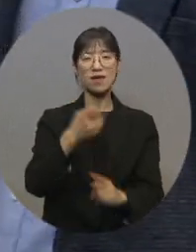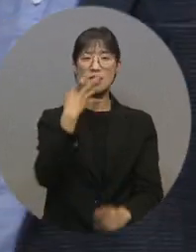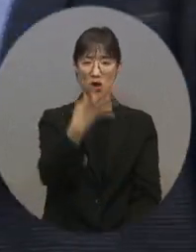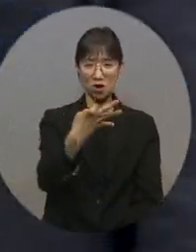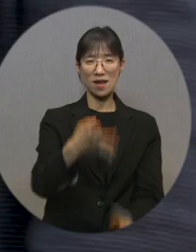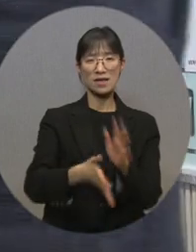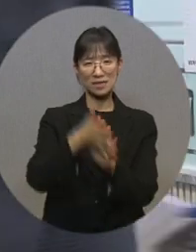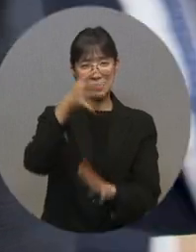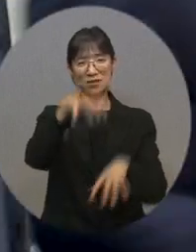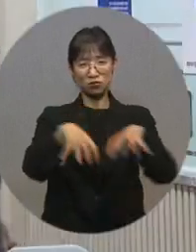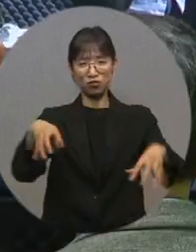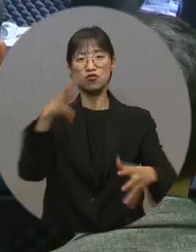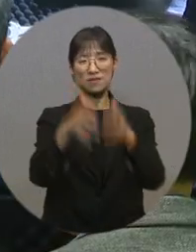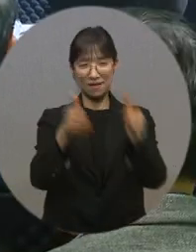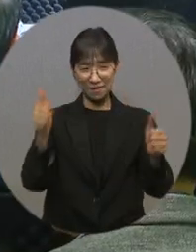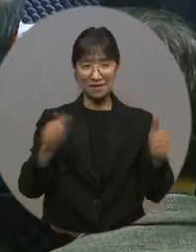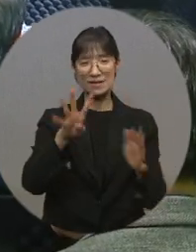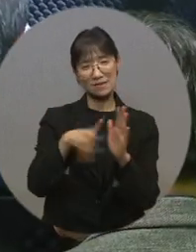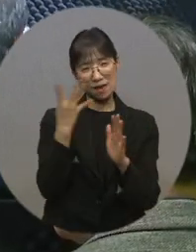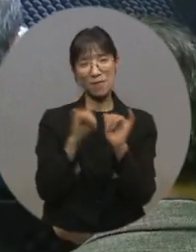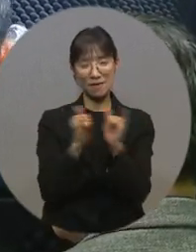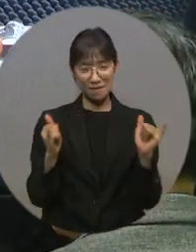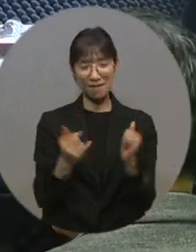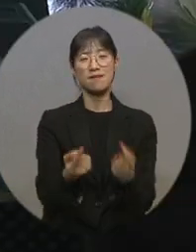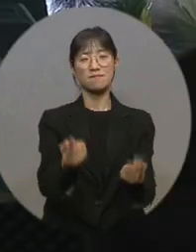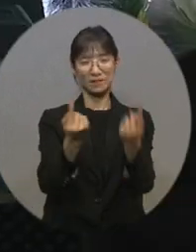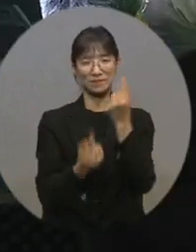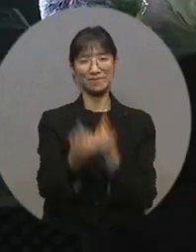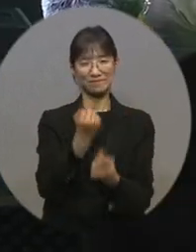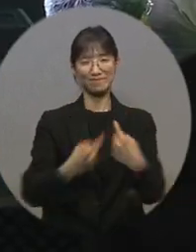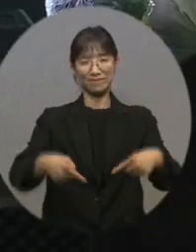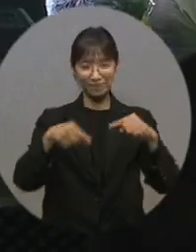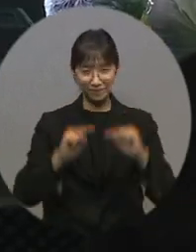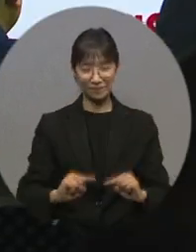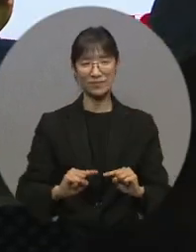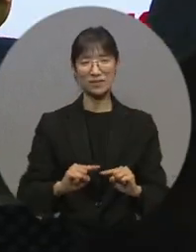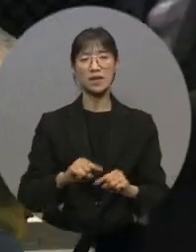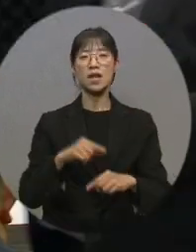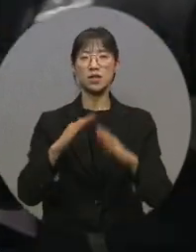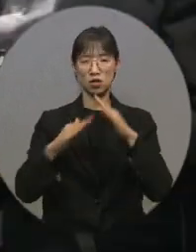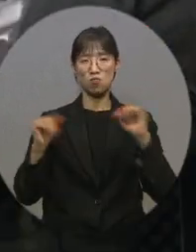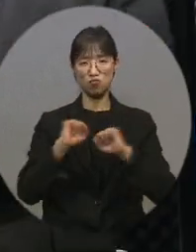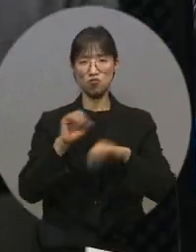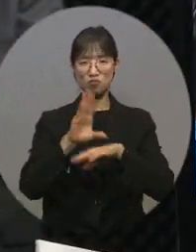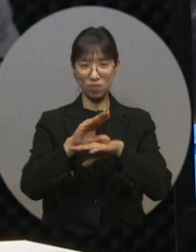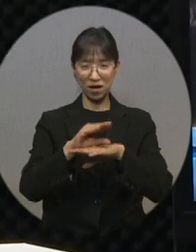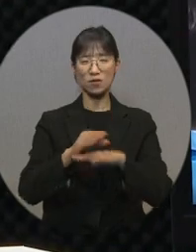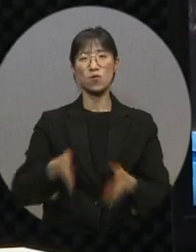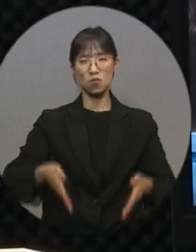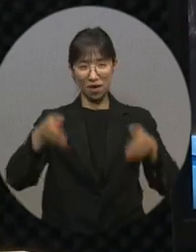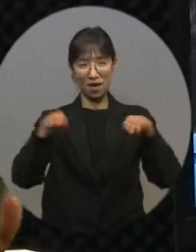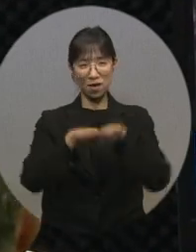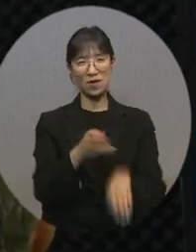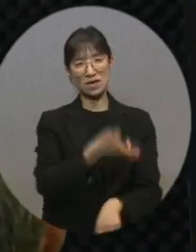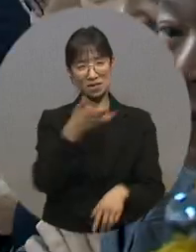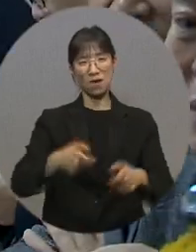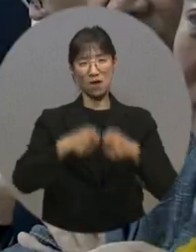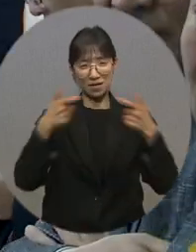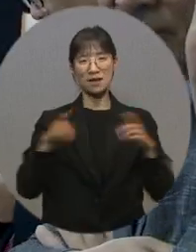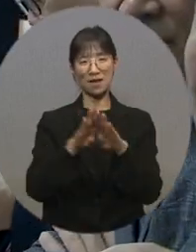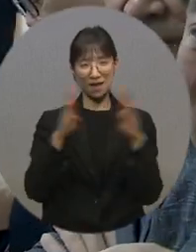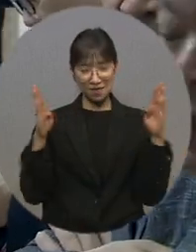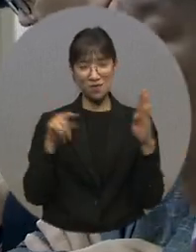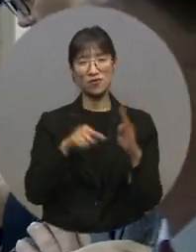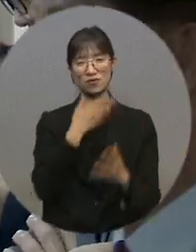등 400여 명의 내외빈 인사들이 참석해 WBC 복지TV 전북방송의 사옥 이전 확장 개소식을 축하해